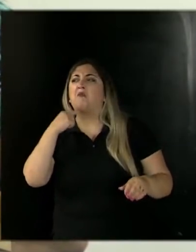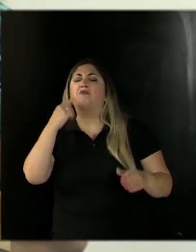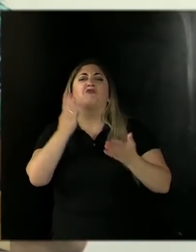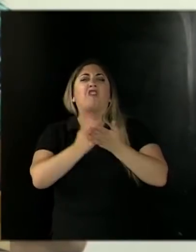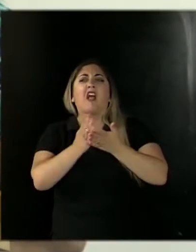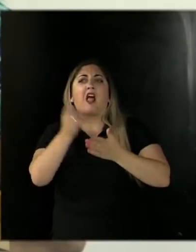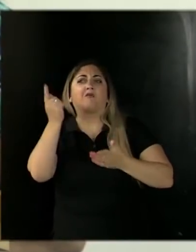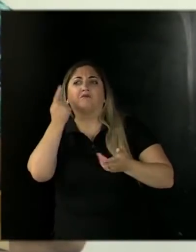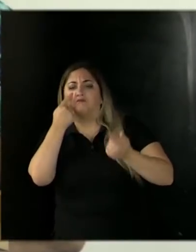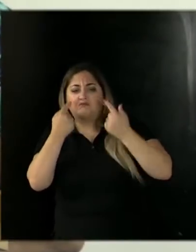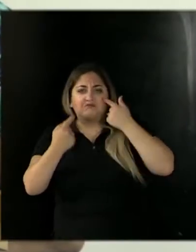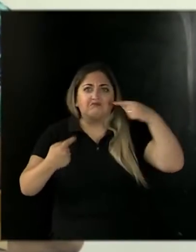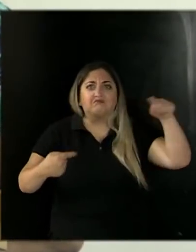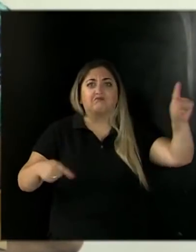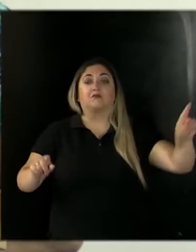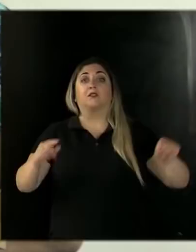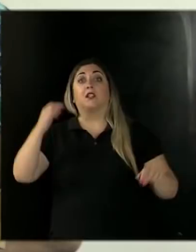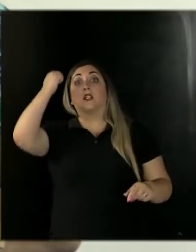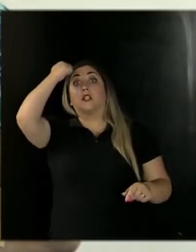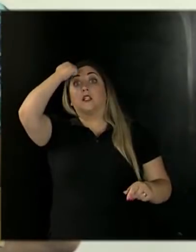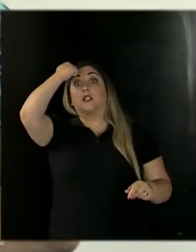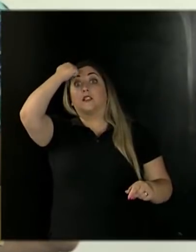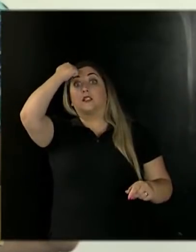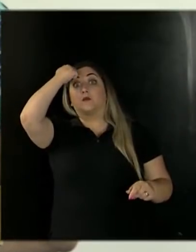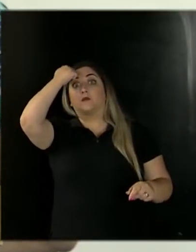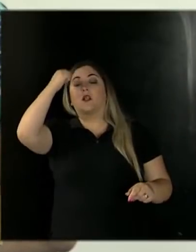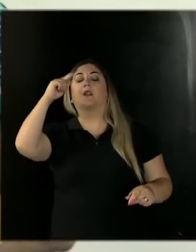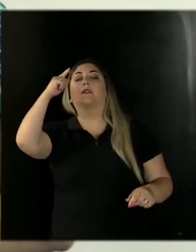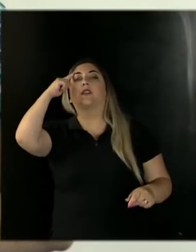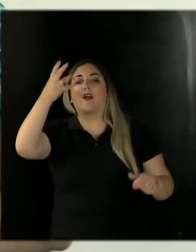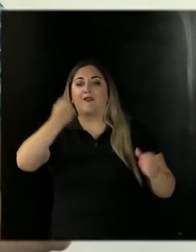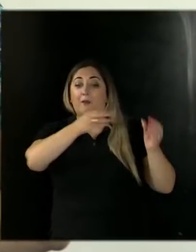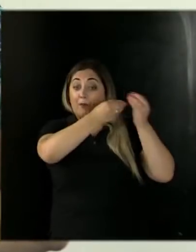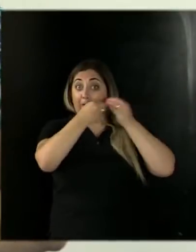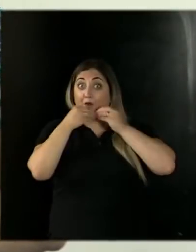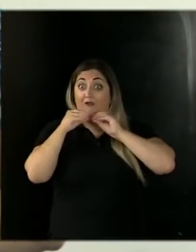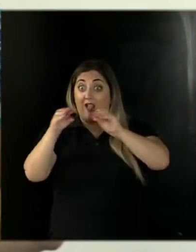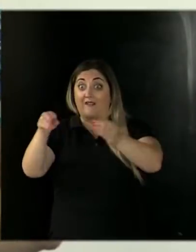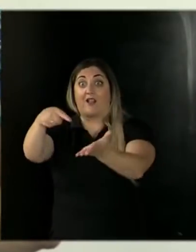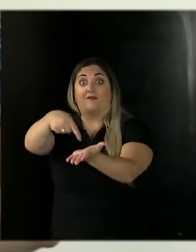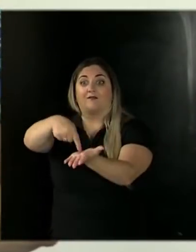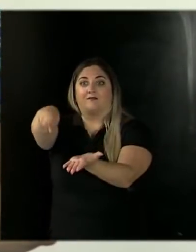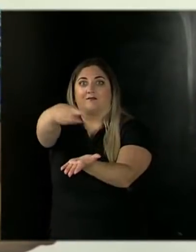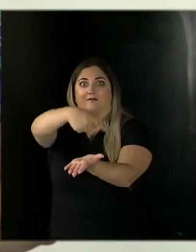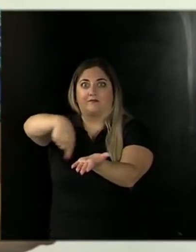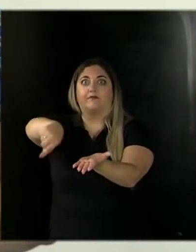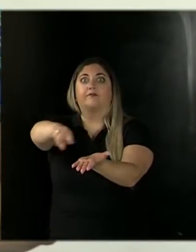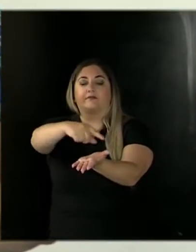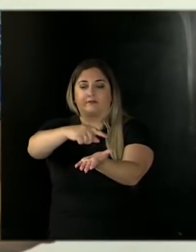huma. Ħajkunu jafu li hemm profeta f'nofshom.